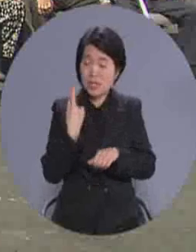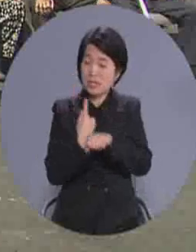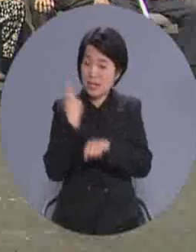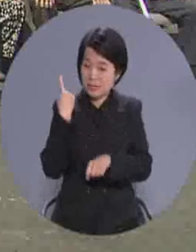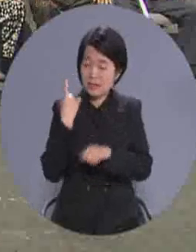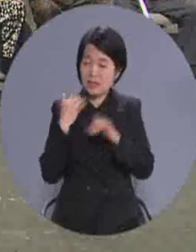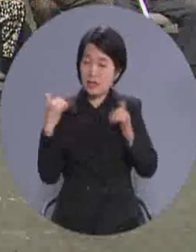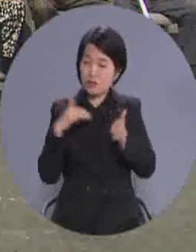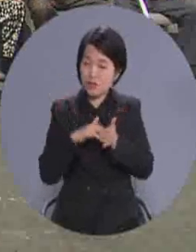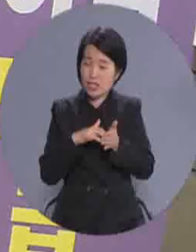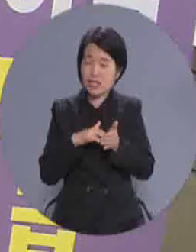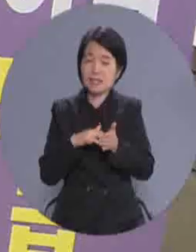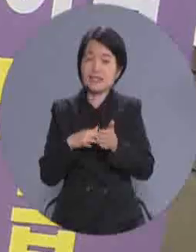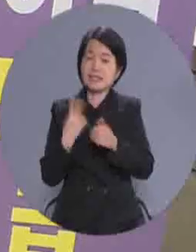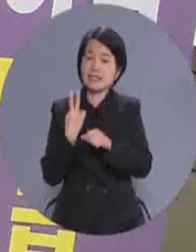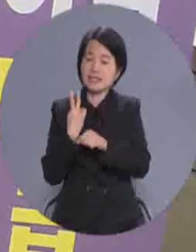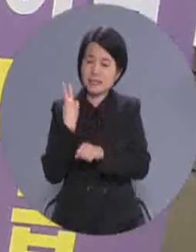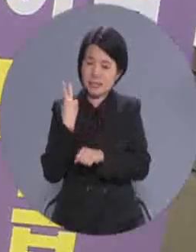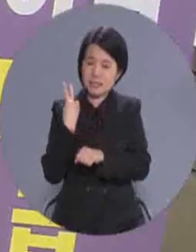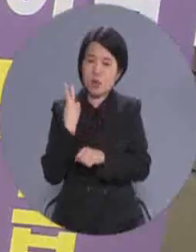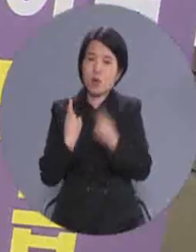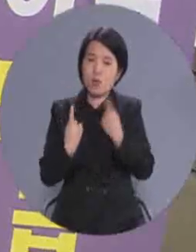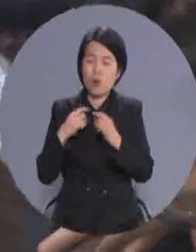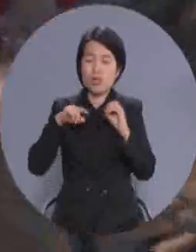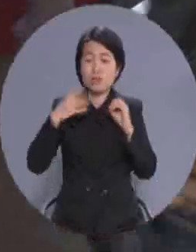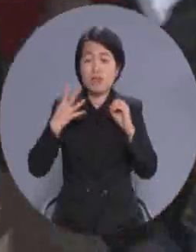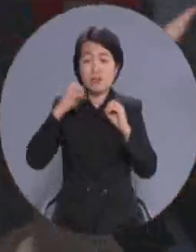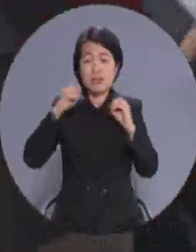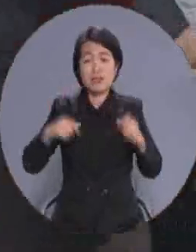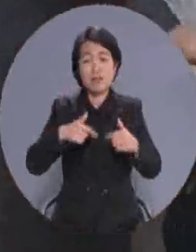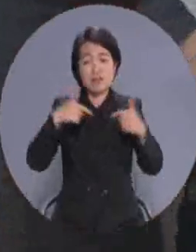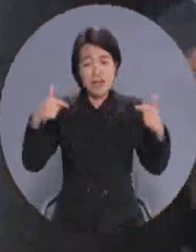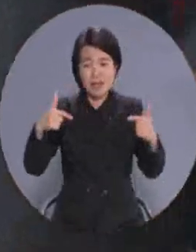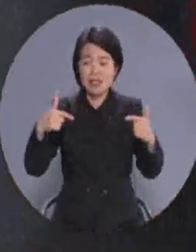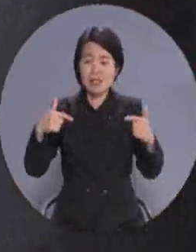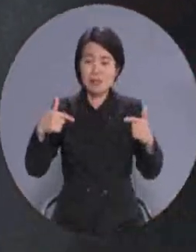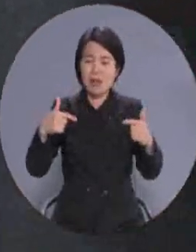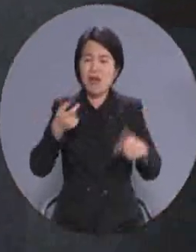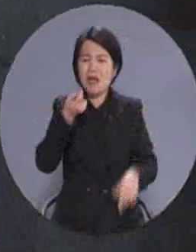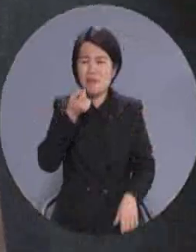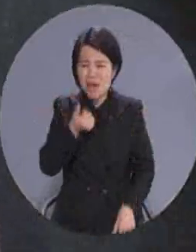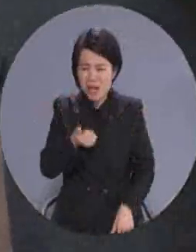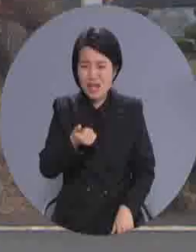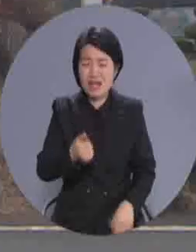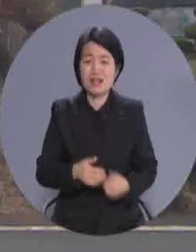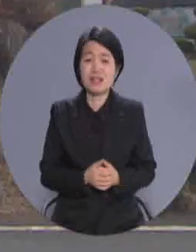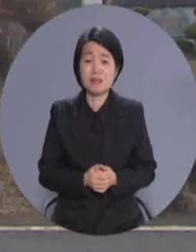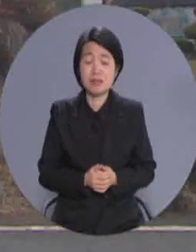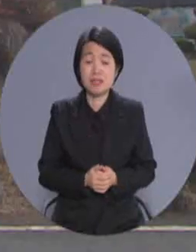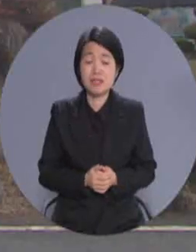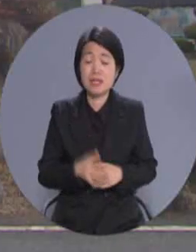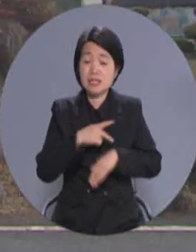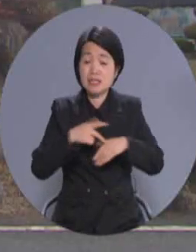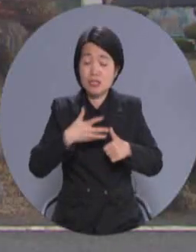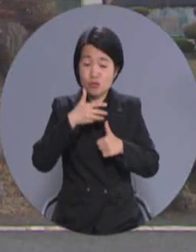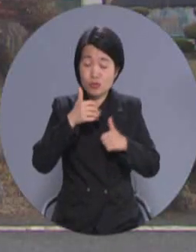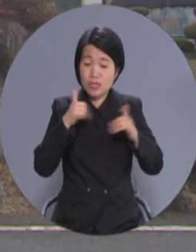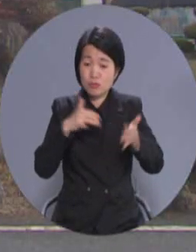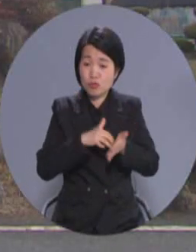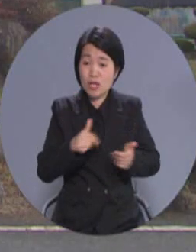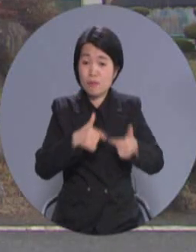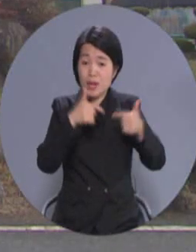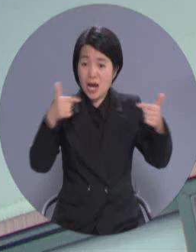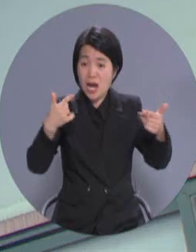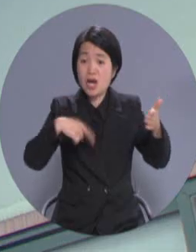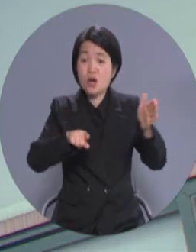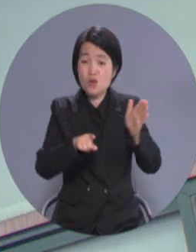인구는 전년보다 0.4% 증가했지만 아직 안심할 수준은 아닙니다. 신안군은 인구 증가세를